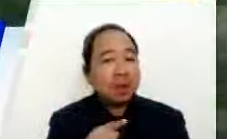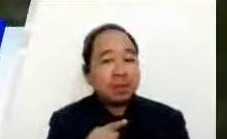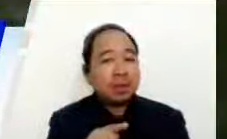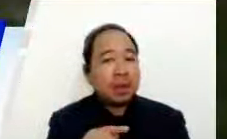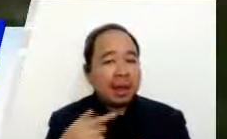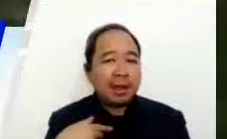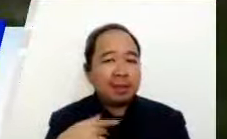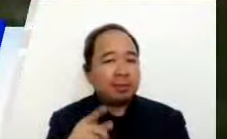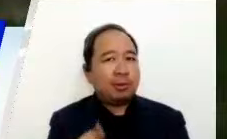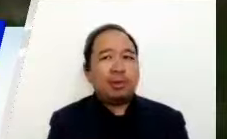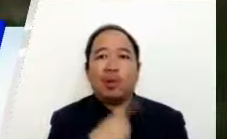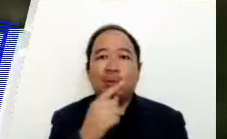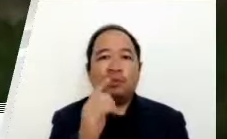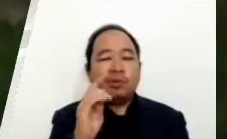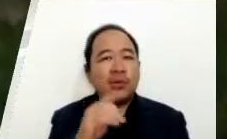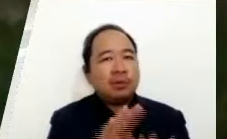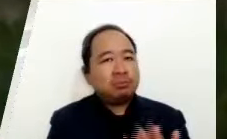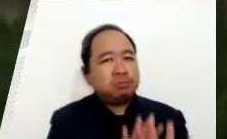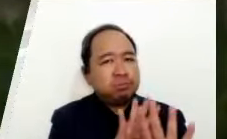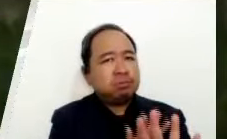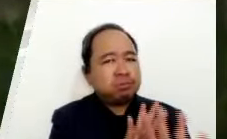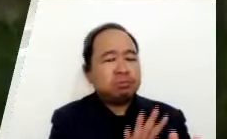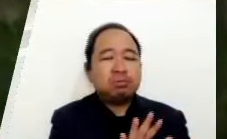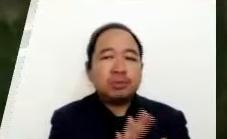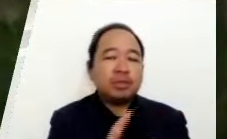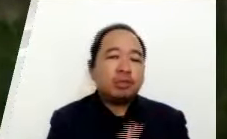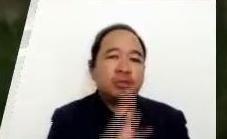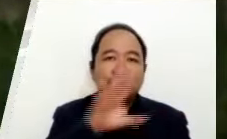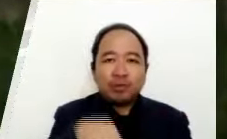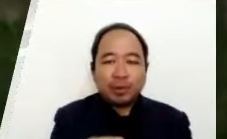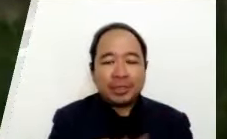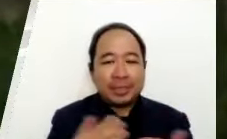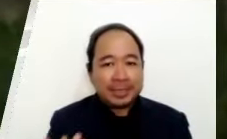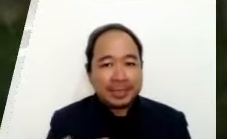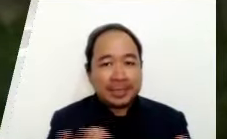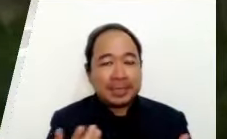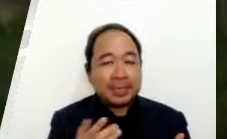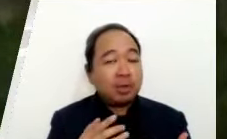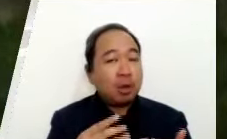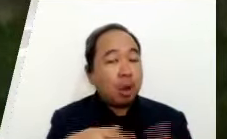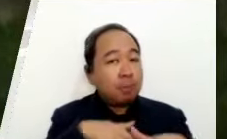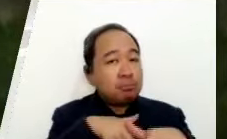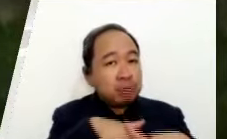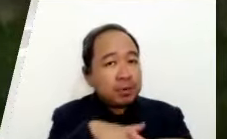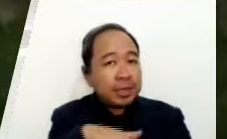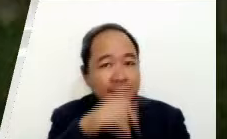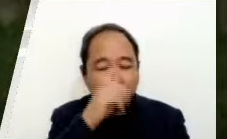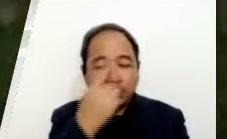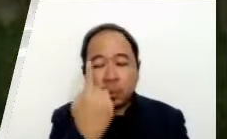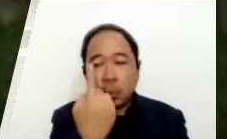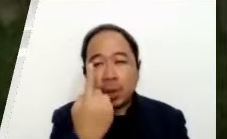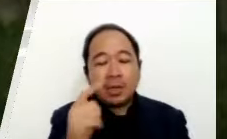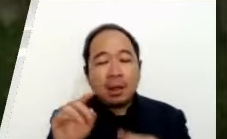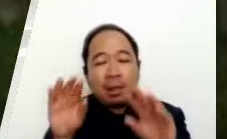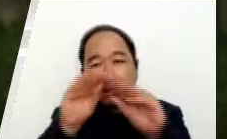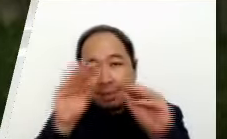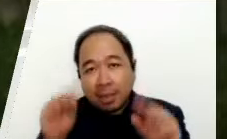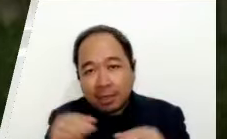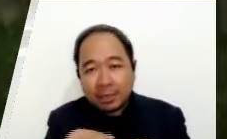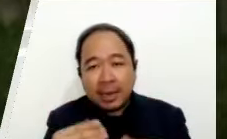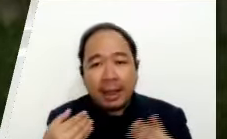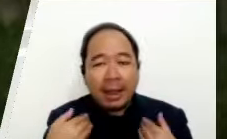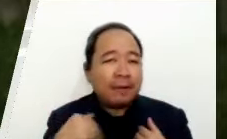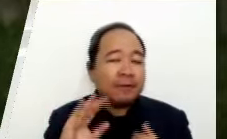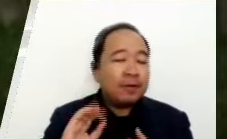bawat lantern Mel na kalahok dito sa Lantern Parade dahil bawat isang lantern ay meron din kanya-kanyang performance